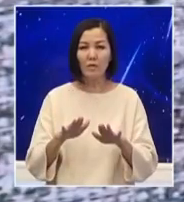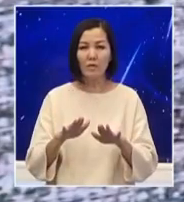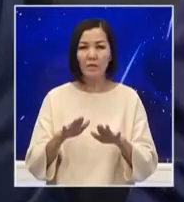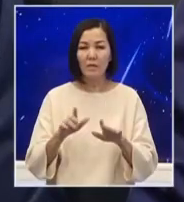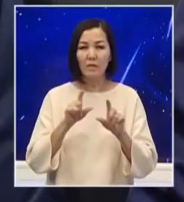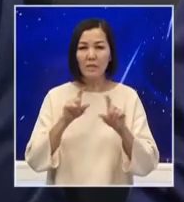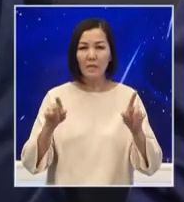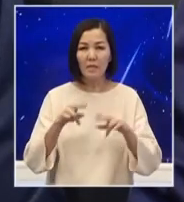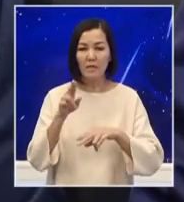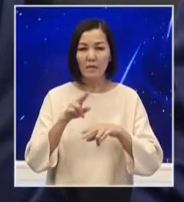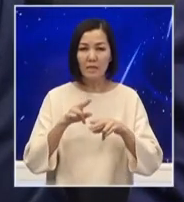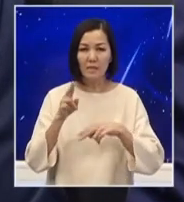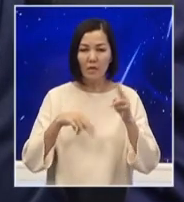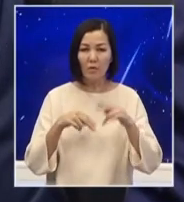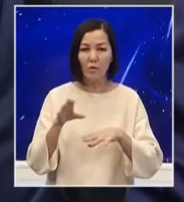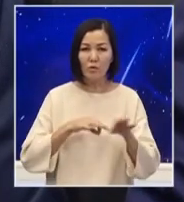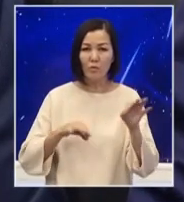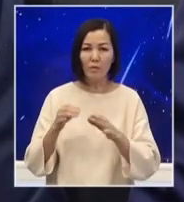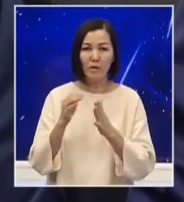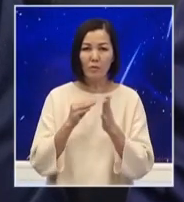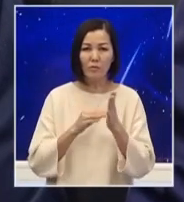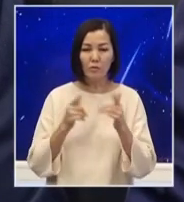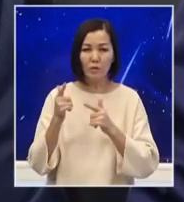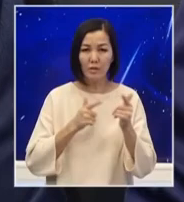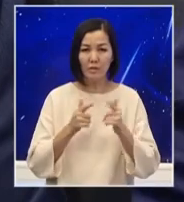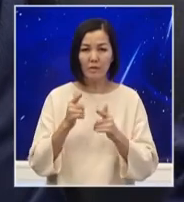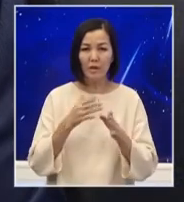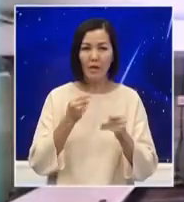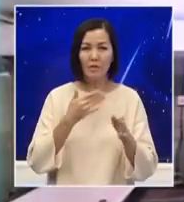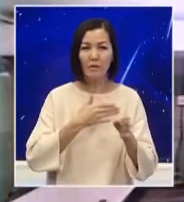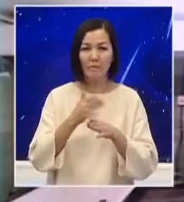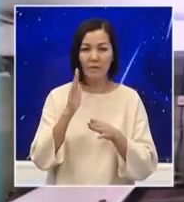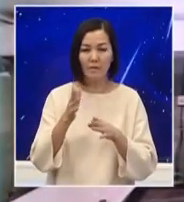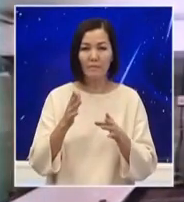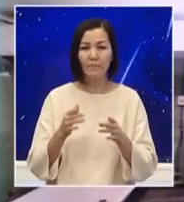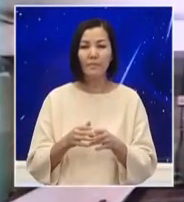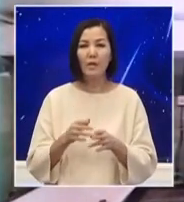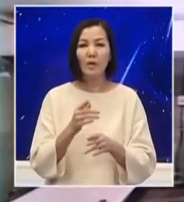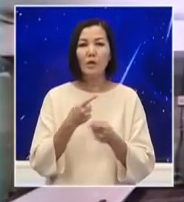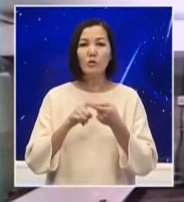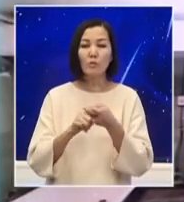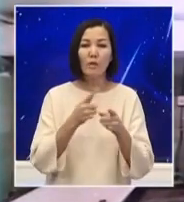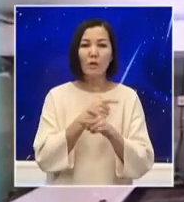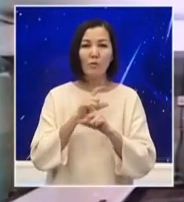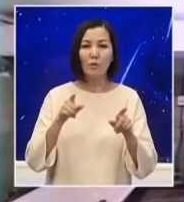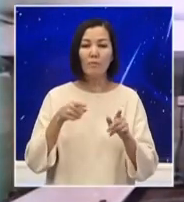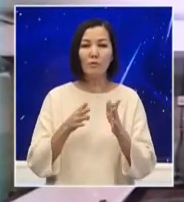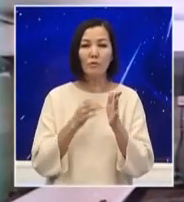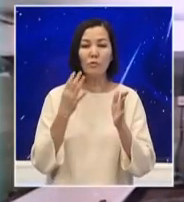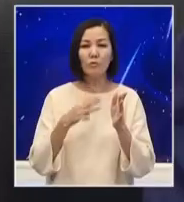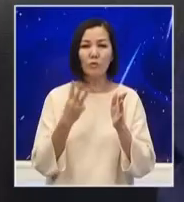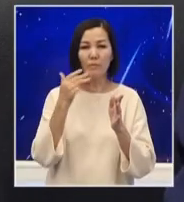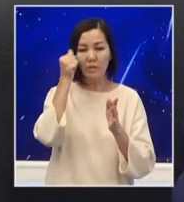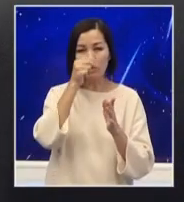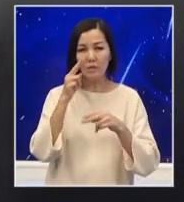арналған стационар салуға жобалық сметалық құжаттамасын дайындауға 294 миллион. Ал мынау жұқпалы аурулар ауруханасы 1935 жылы